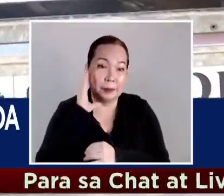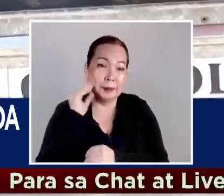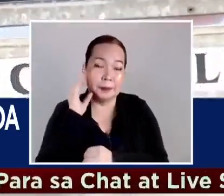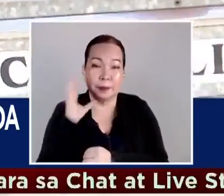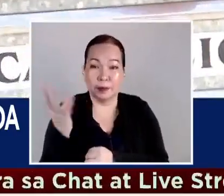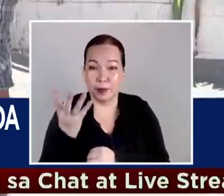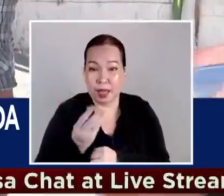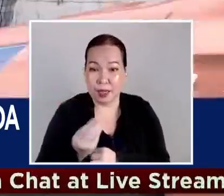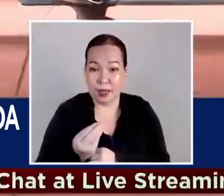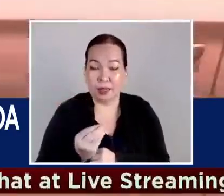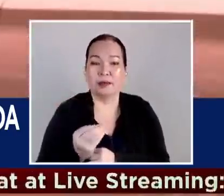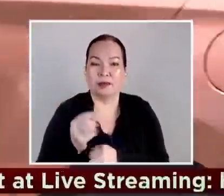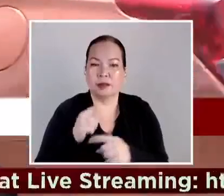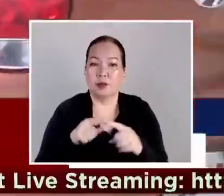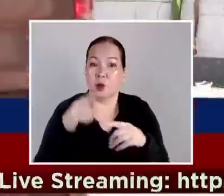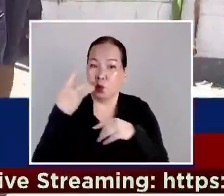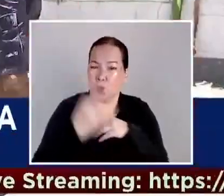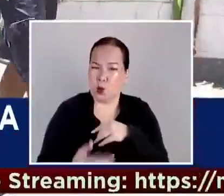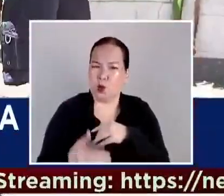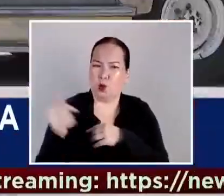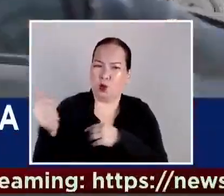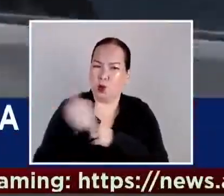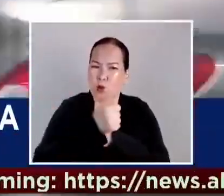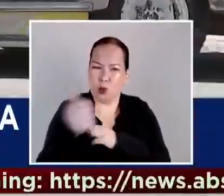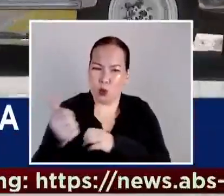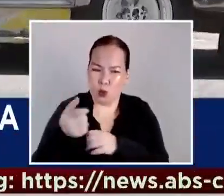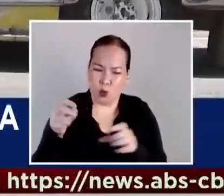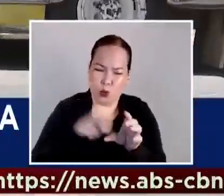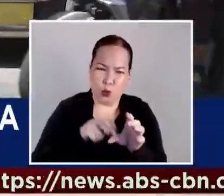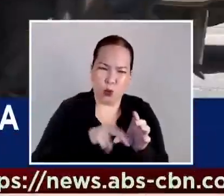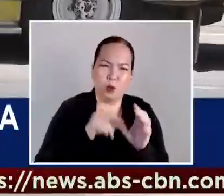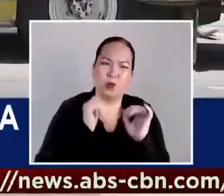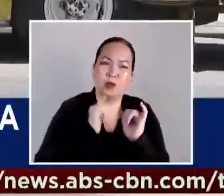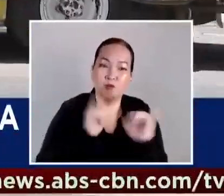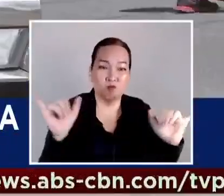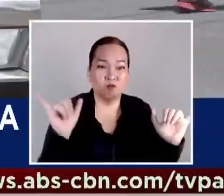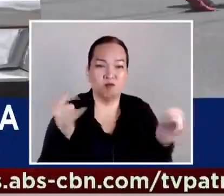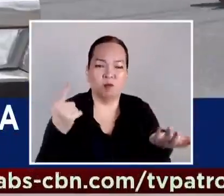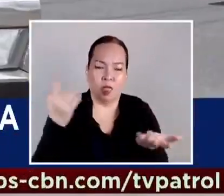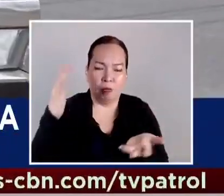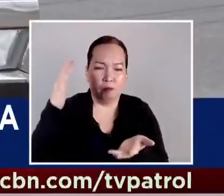raw sila ng maaga at sipaga ng pagpasada, nauuwi